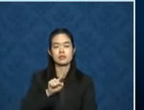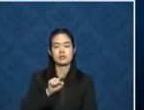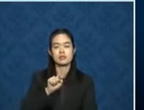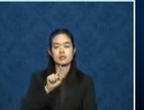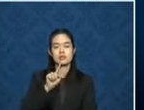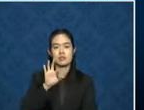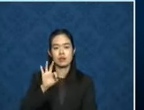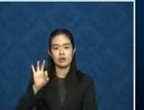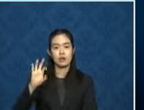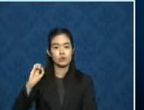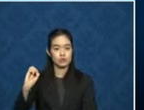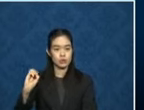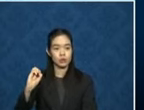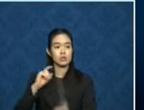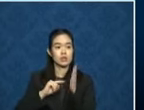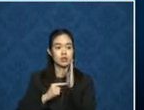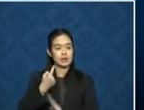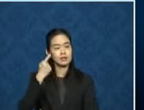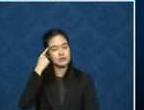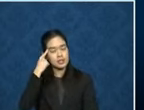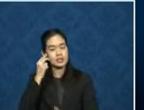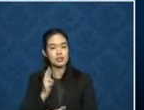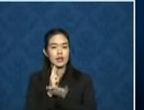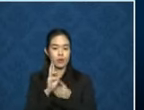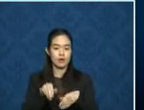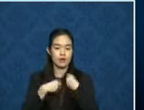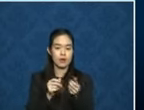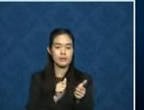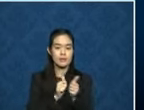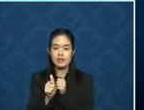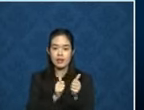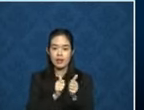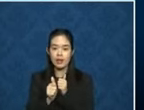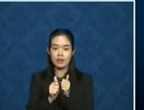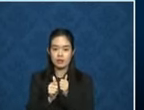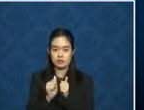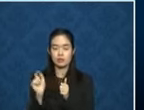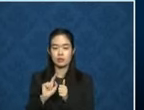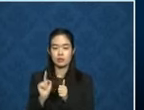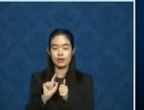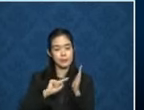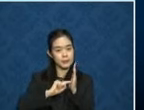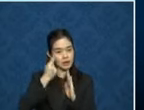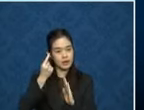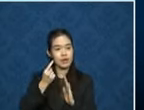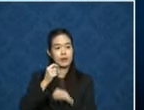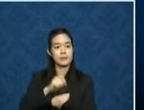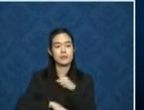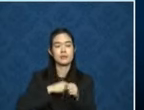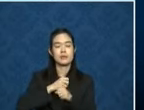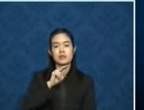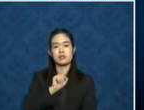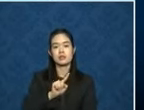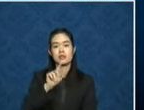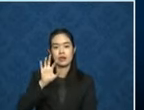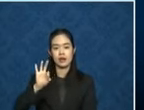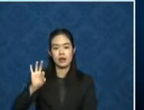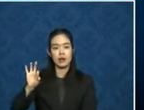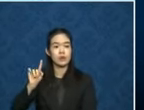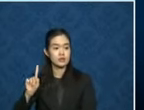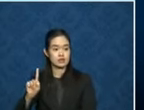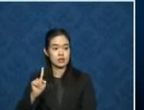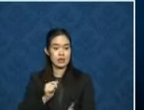านสังคมคือคุณฮิวจ์โลบเนอร์นะครับและเริ่มจัดการแข่งขันชิงรางวัลโลบเนอร์ไพส์นะครับเป็นครั้งแรกในปี1991ครับเป็น